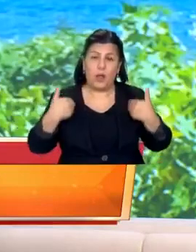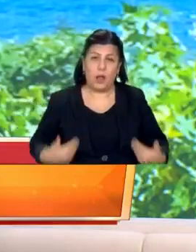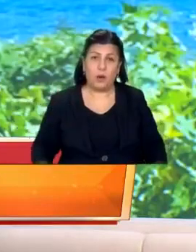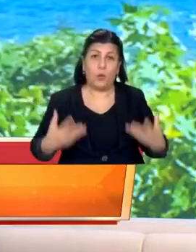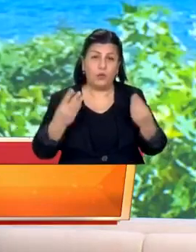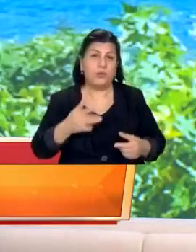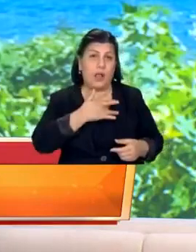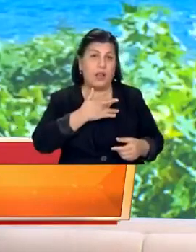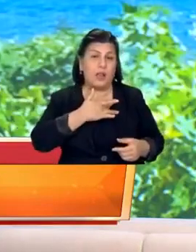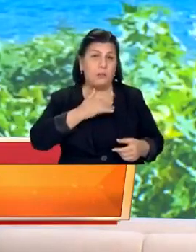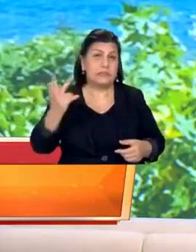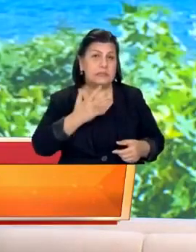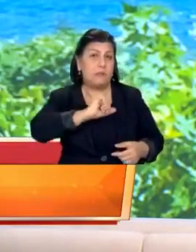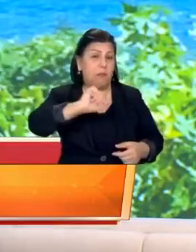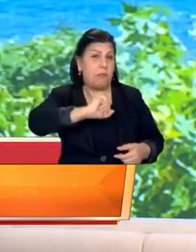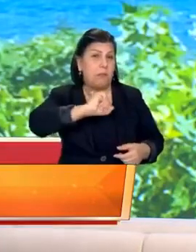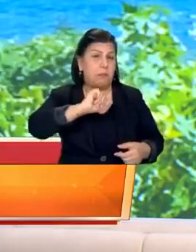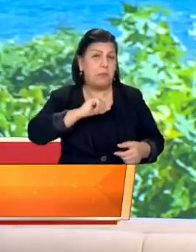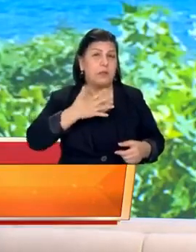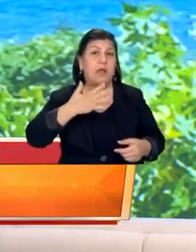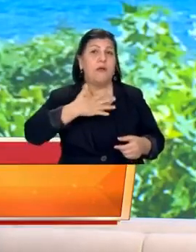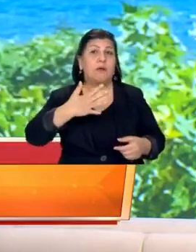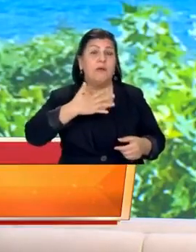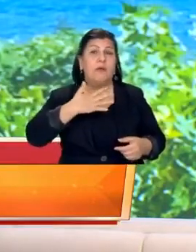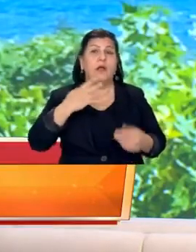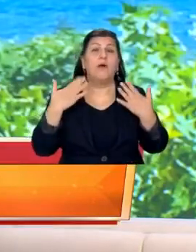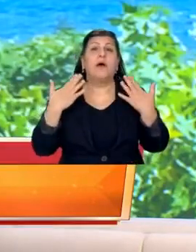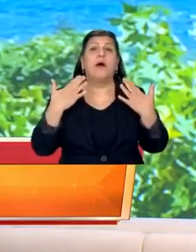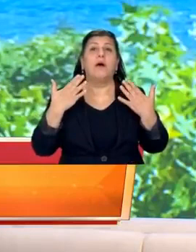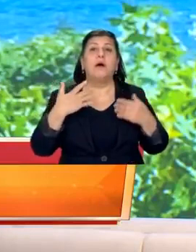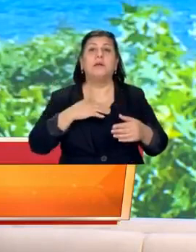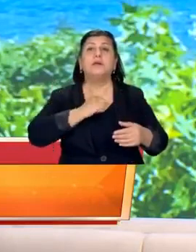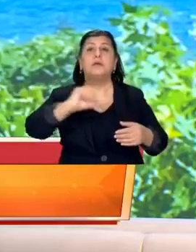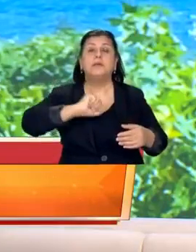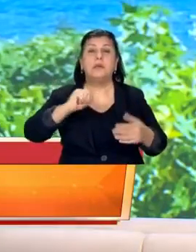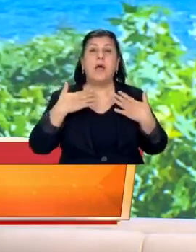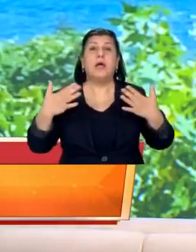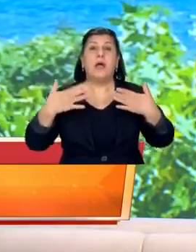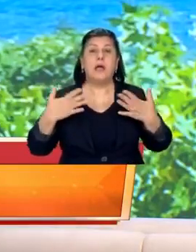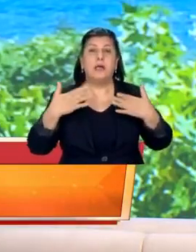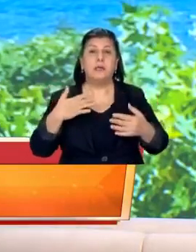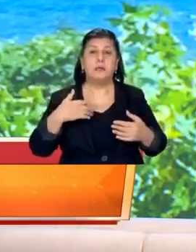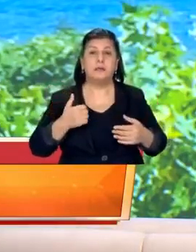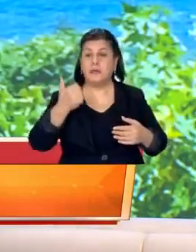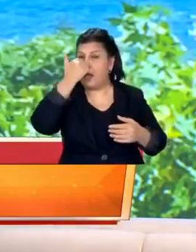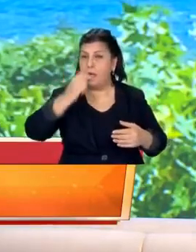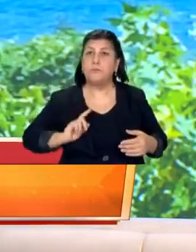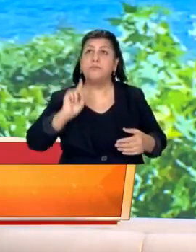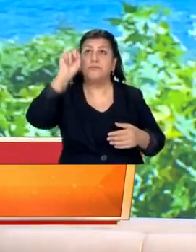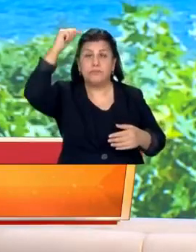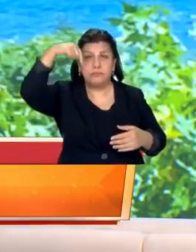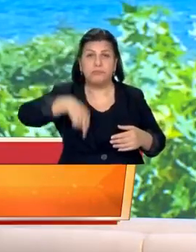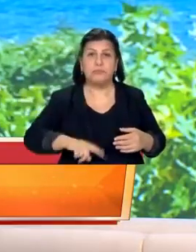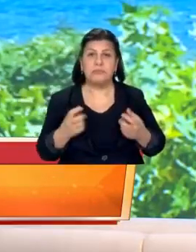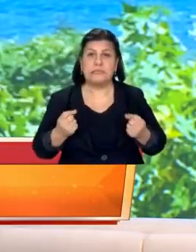hale girerse kalbin hızlı çarpmaya başladı Nefesin çarpmaya başladı hızlanmaya Başladı kan beynime sıçramaya